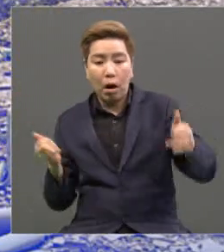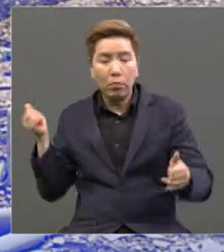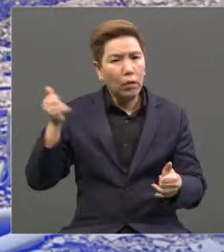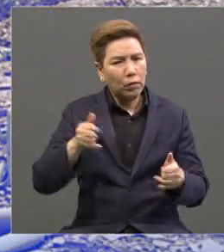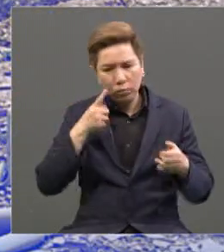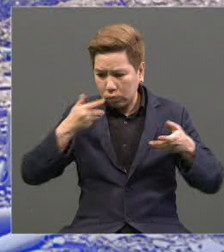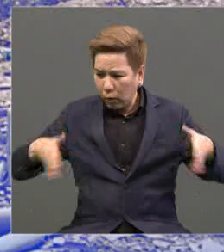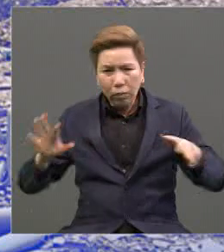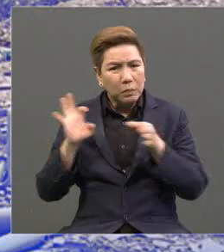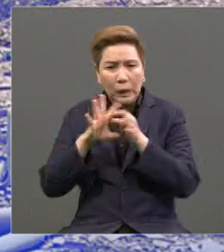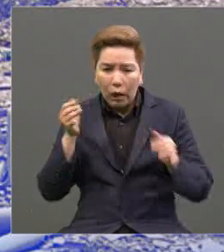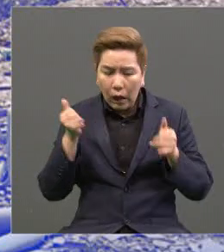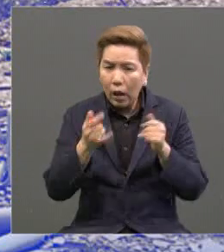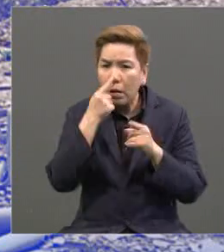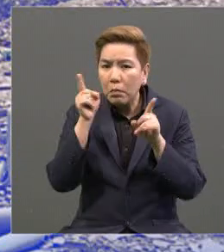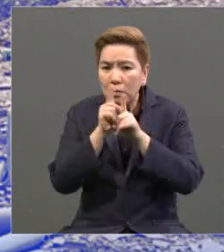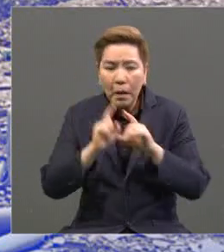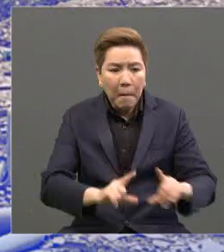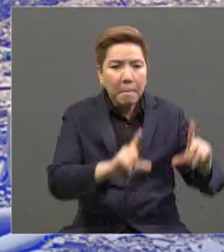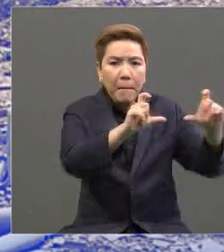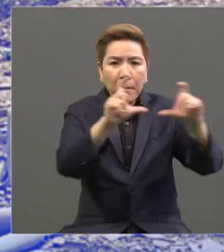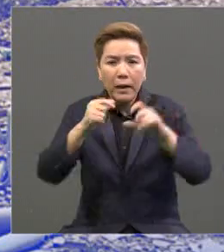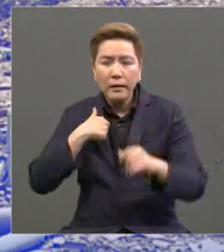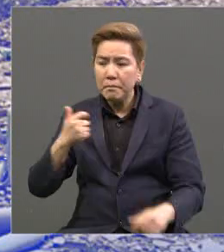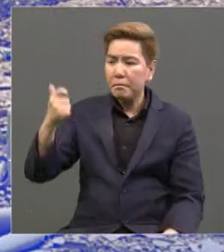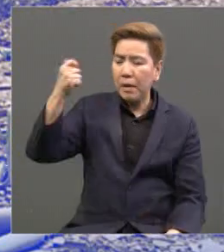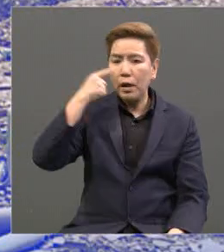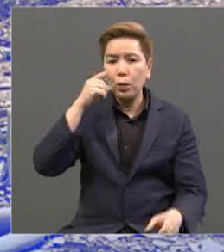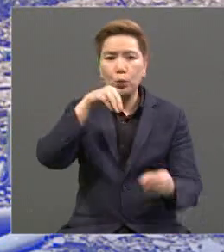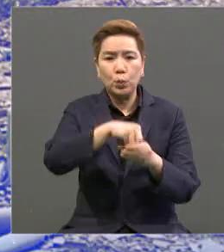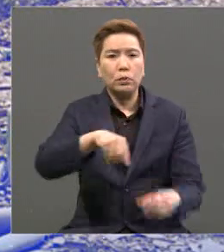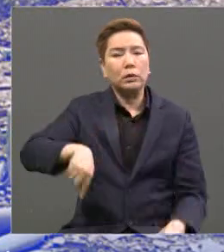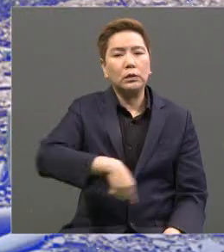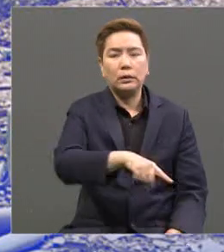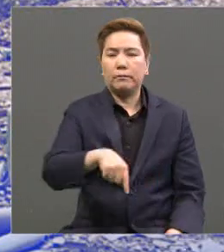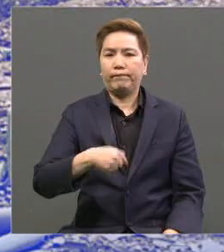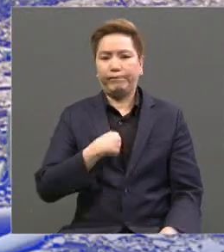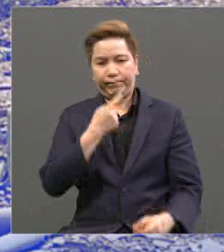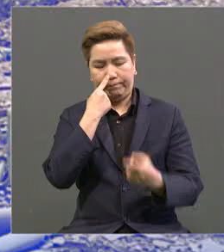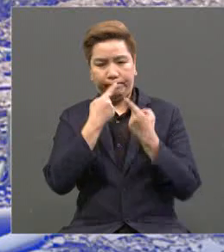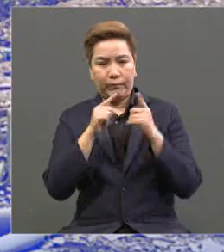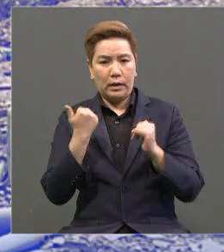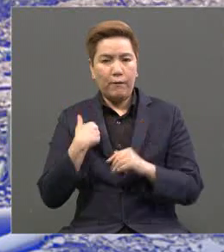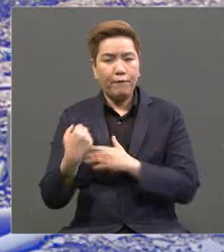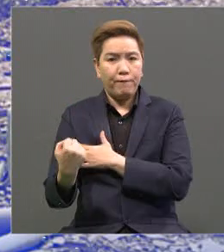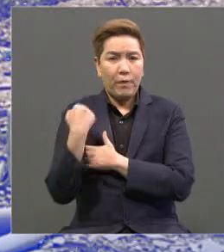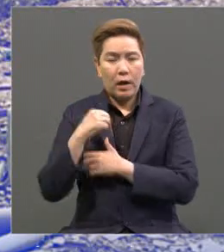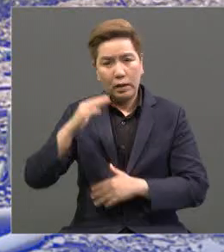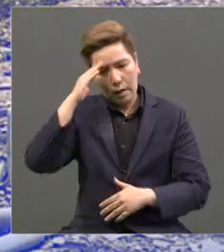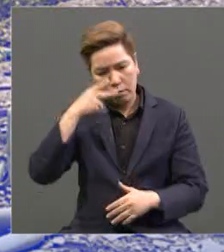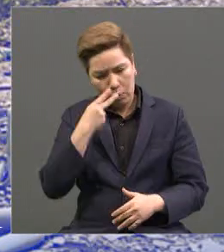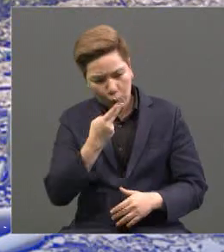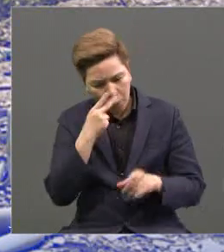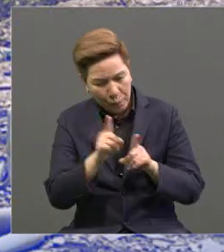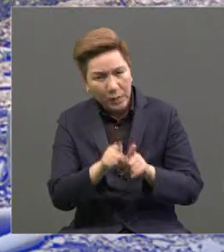กิดเหตุพร้อมกับมีการลักษณะถ่ายรูปของตนเองเนี่ยอยู่ในพื้นที่ประสบภัยค่ะทางฝ่ายความมั่นคงบอกว่าพฤติกร